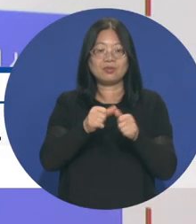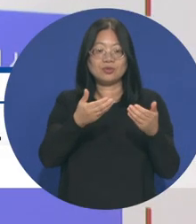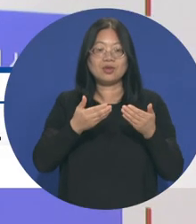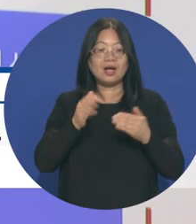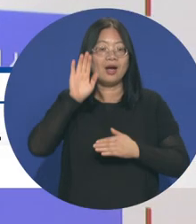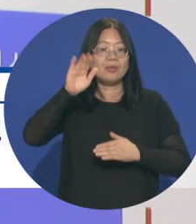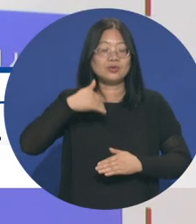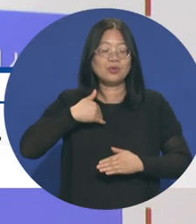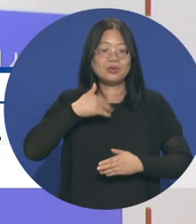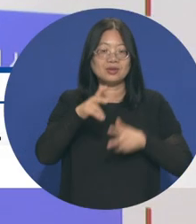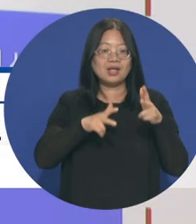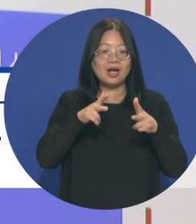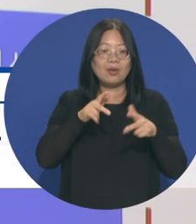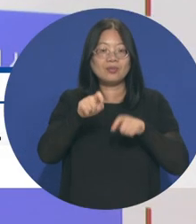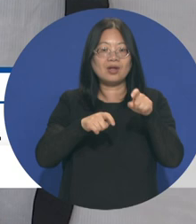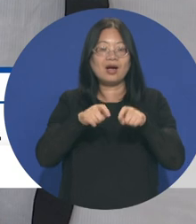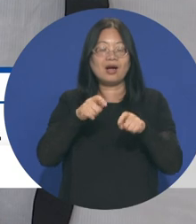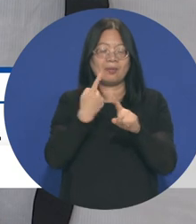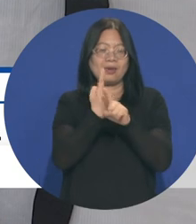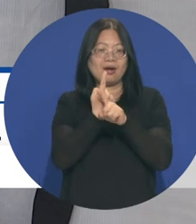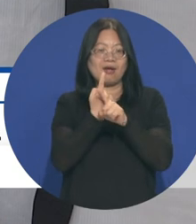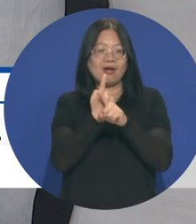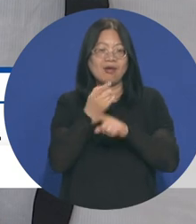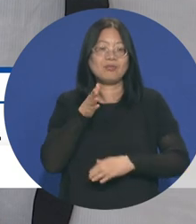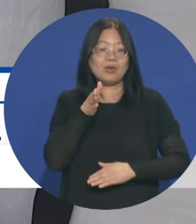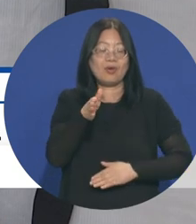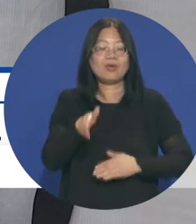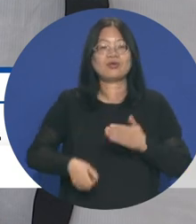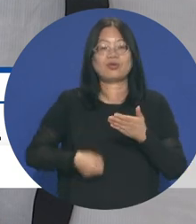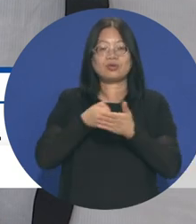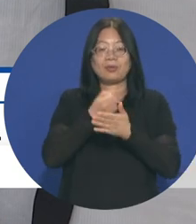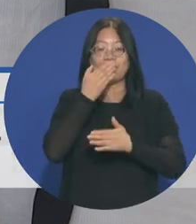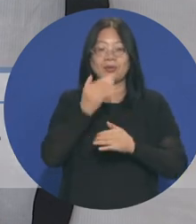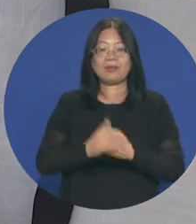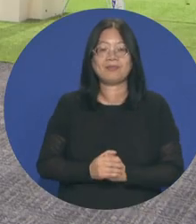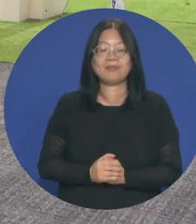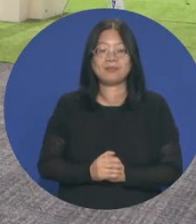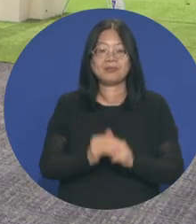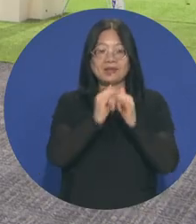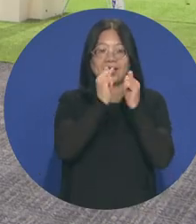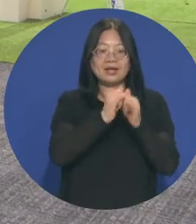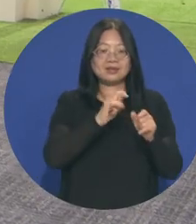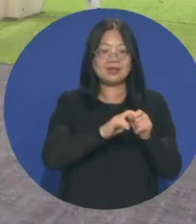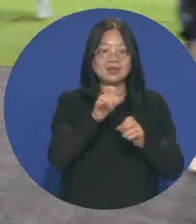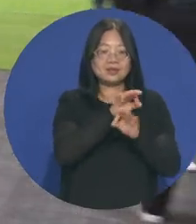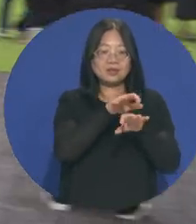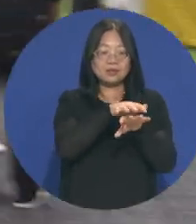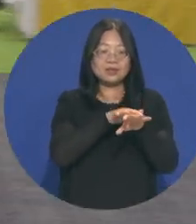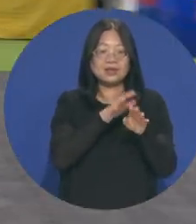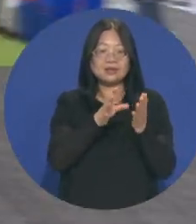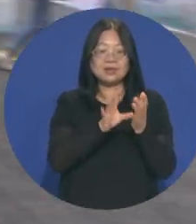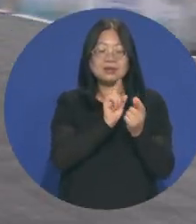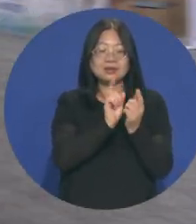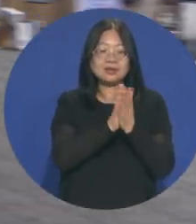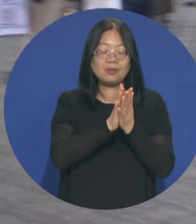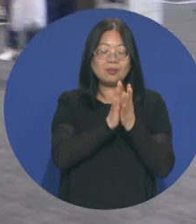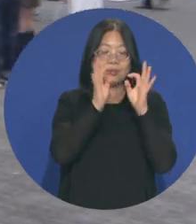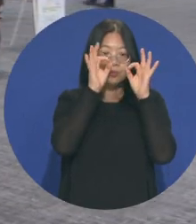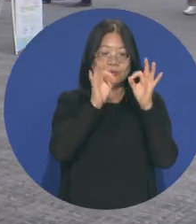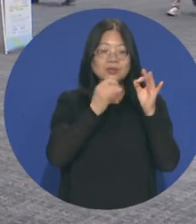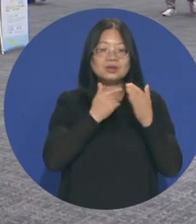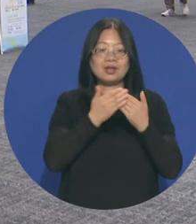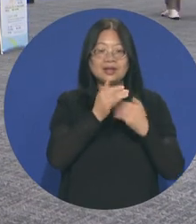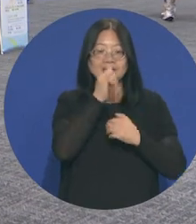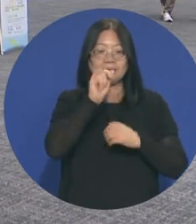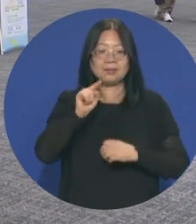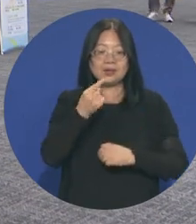앞으로 어떤 방향으로 저희 사업을 더 개선해 나가야 할지 그 방향성을 잡게 되었습니다. 사회적 경제 조직의 제품을 직접 보고 체험할